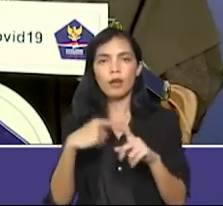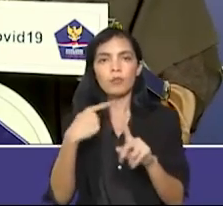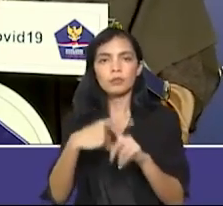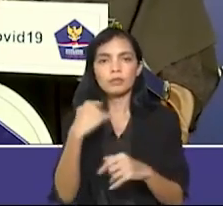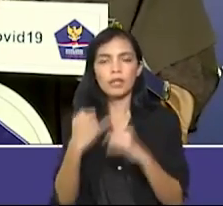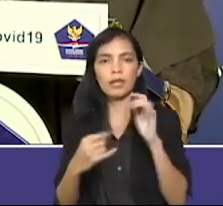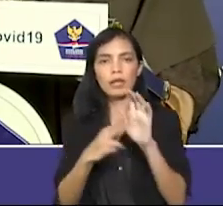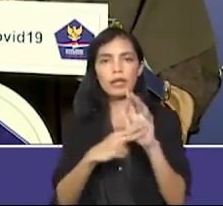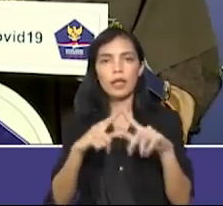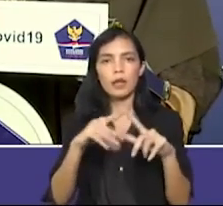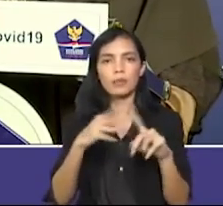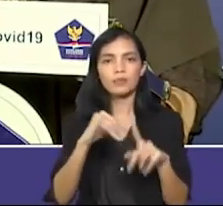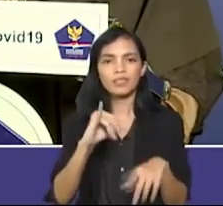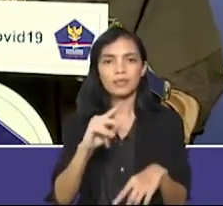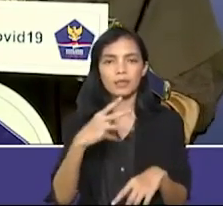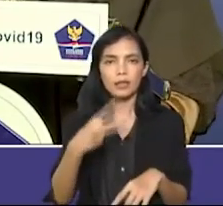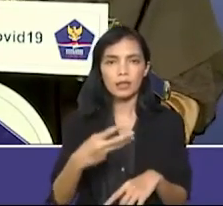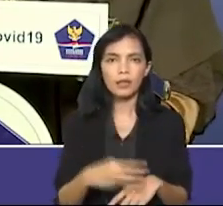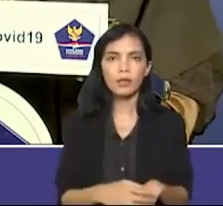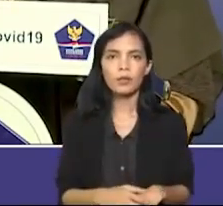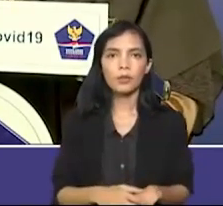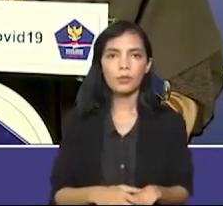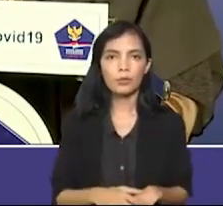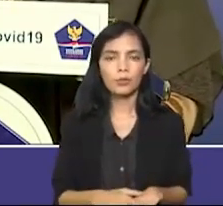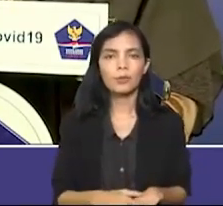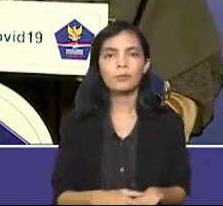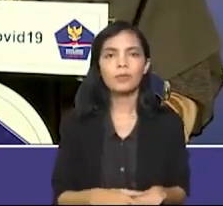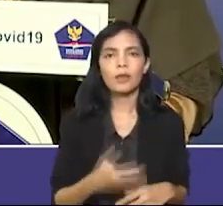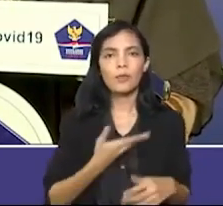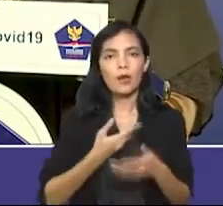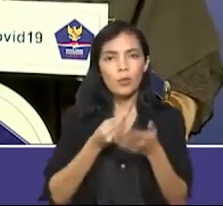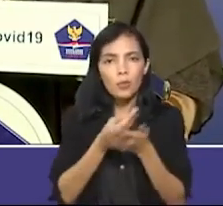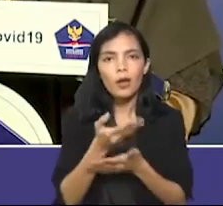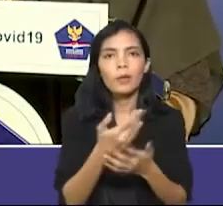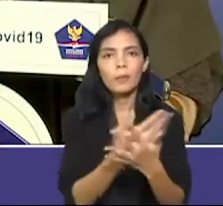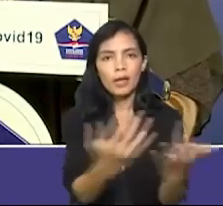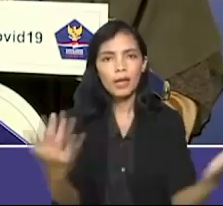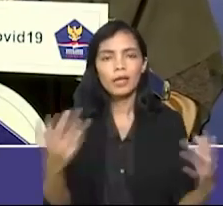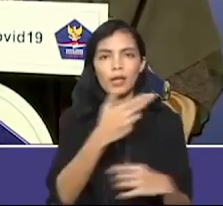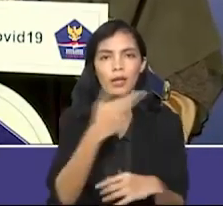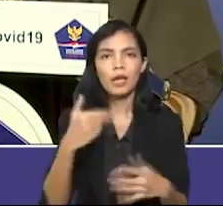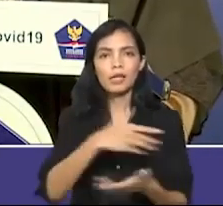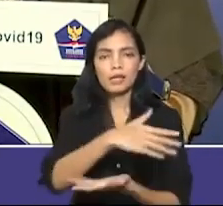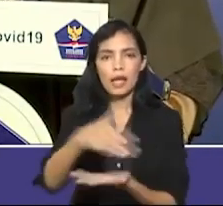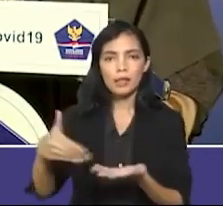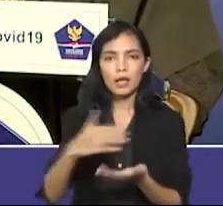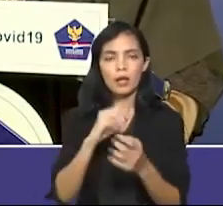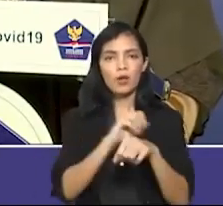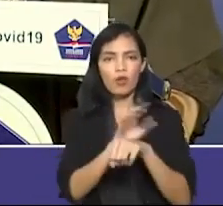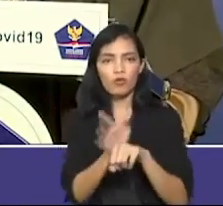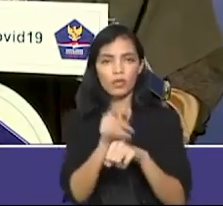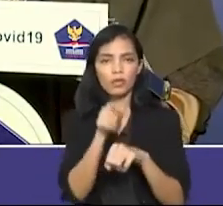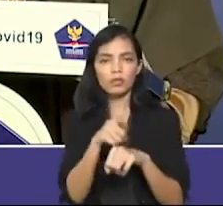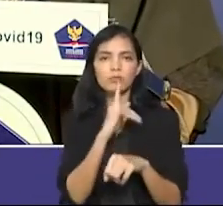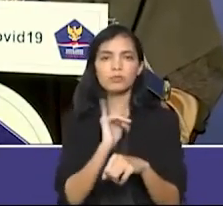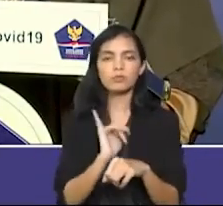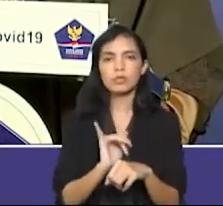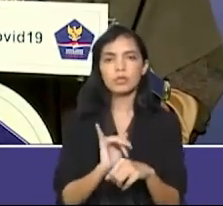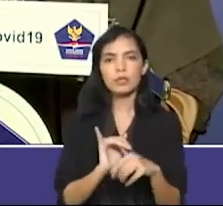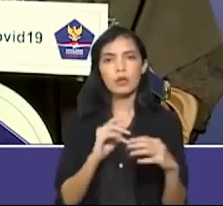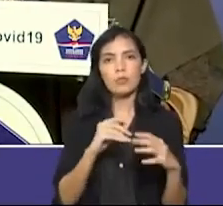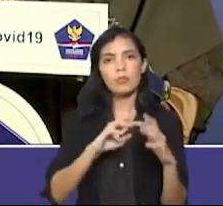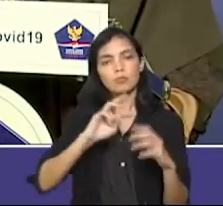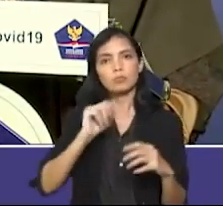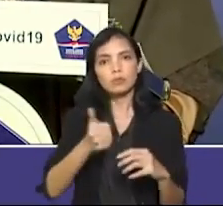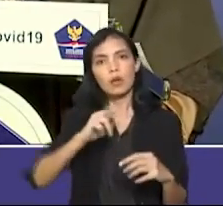Hai terakhir Kami ingin mengingatkan kepada seluruh masyarakat Indonesia bahwa data covert 19 bersifat sangat